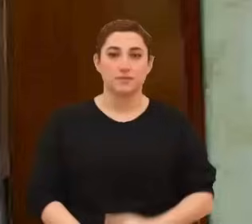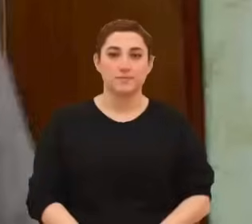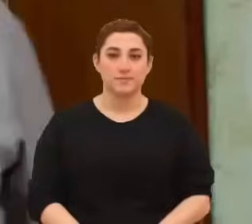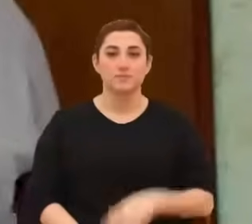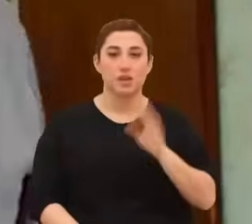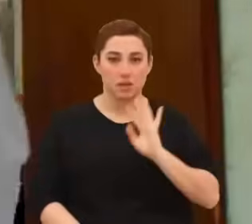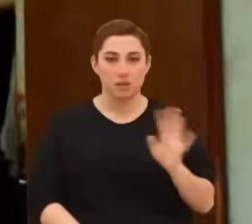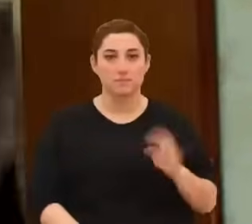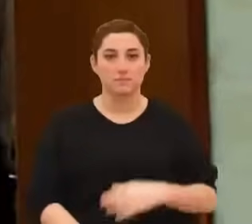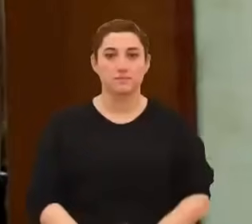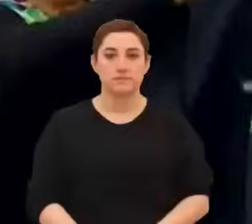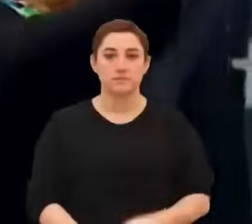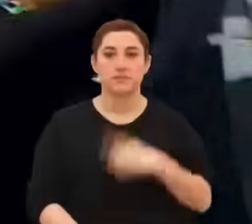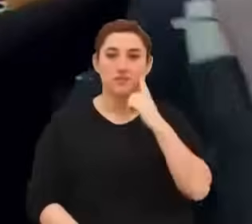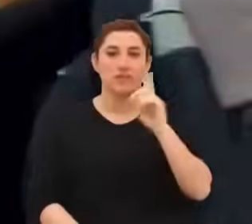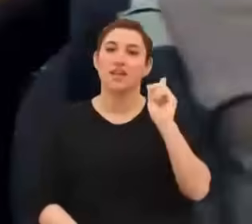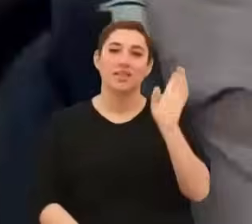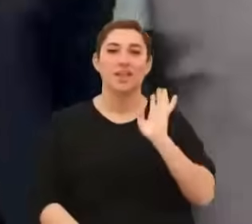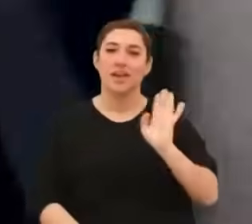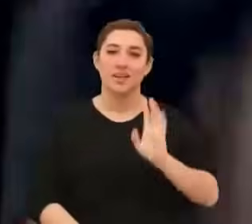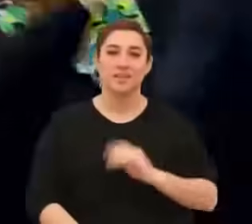giyip. Rukiye ceketi giydirdi.